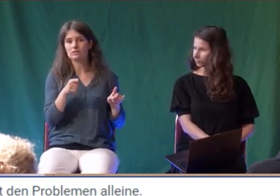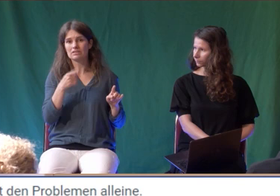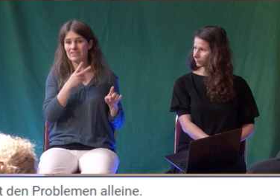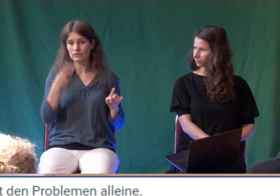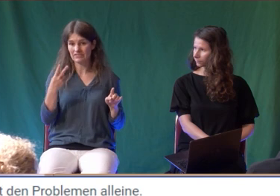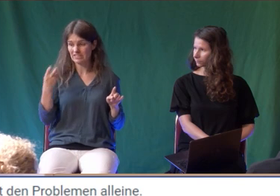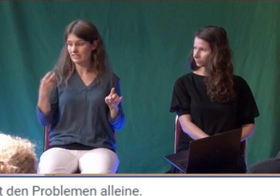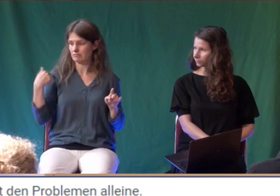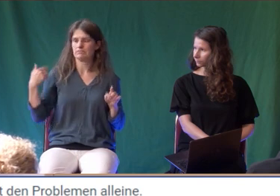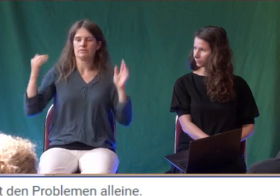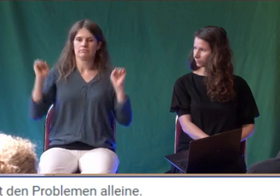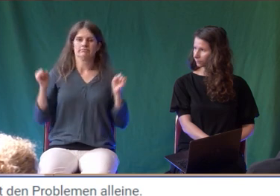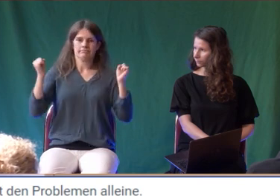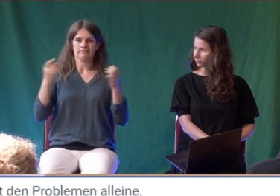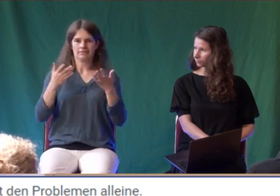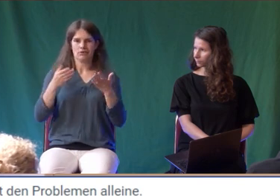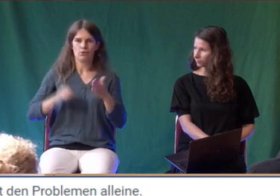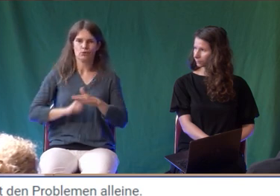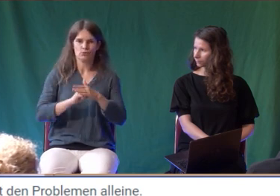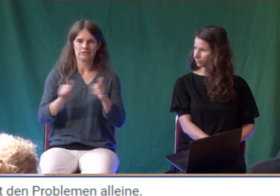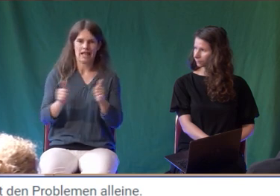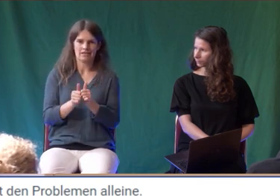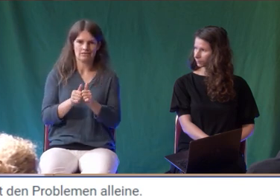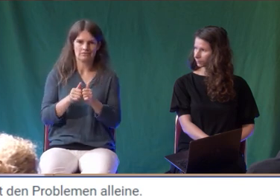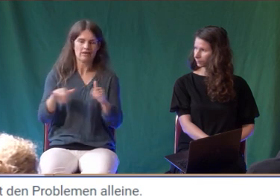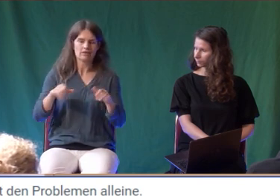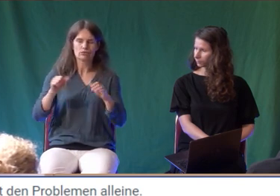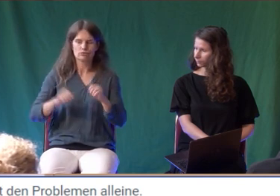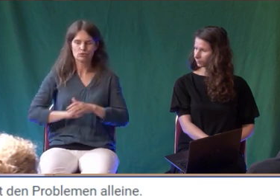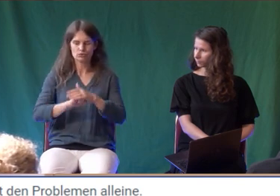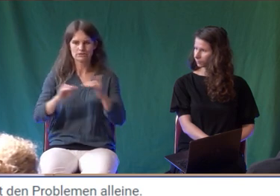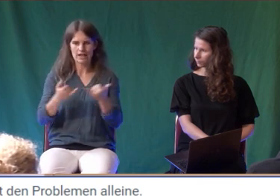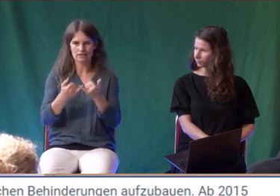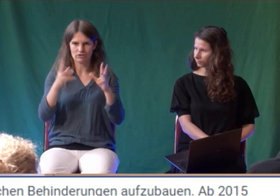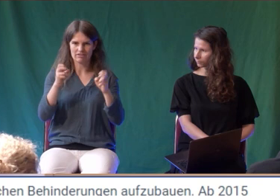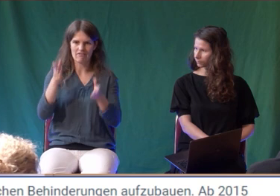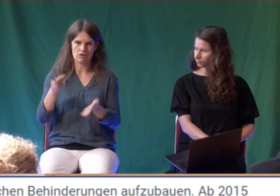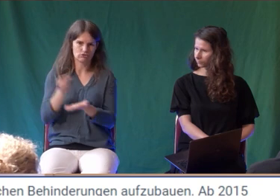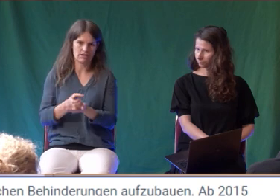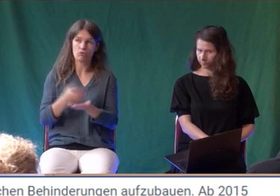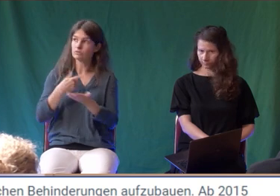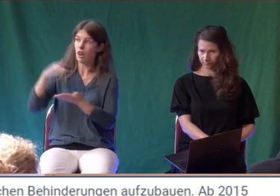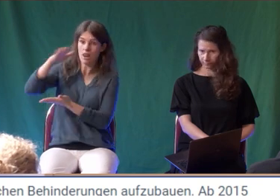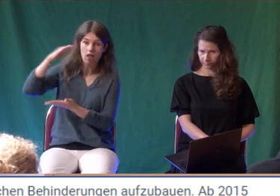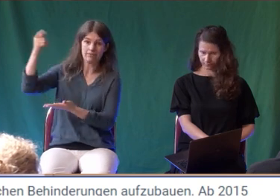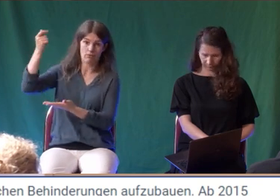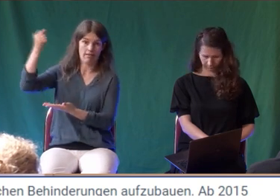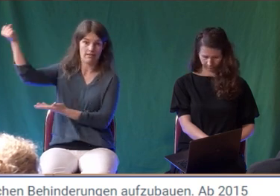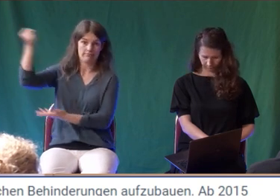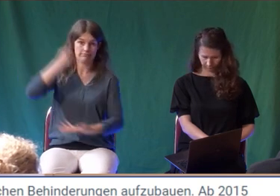unterstützen elternschaften nennen und bekommen dazu eine Förderung vom Land die ist mir auch ermöglicht auch